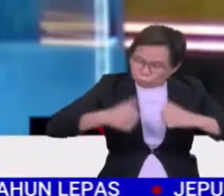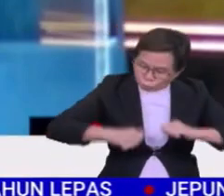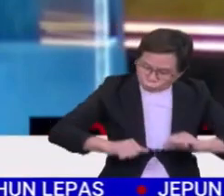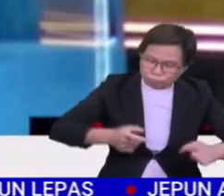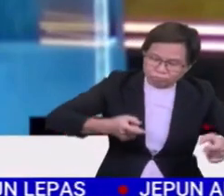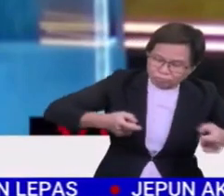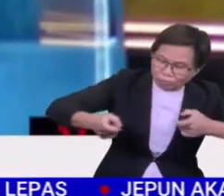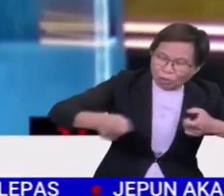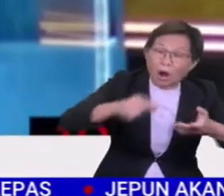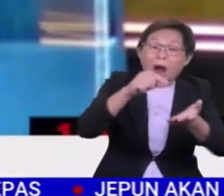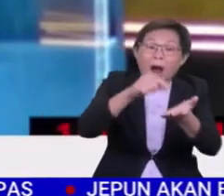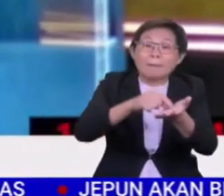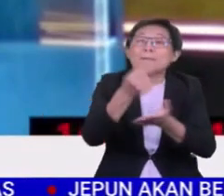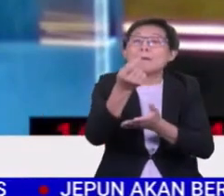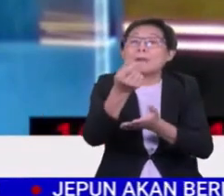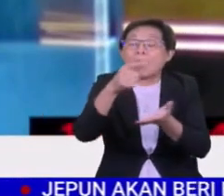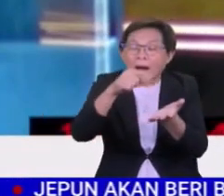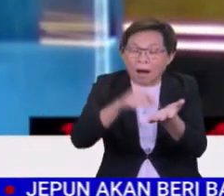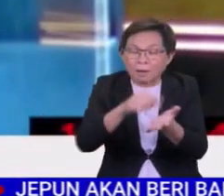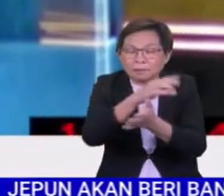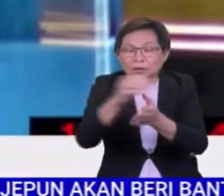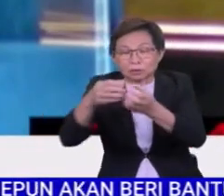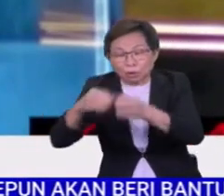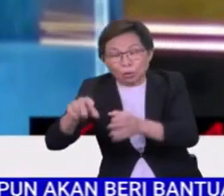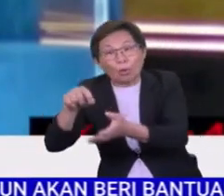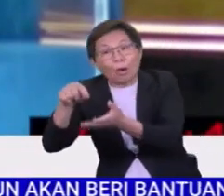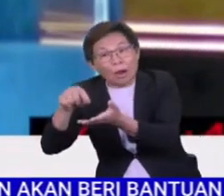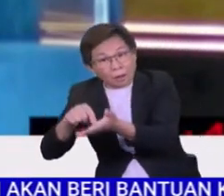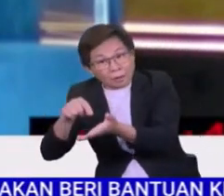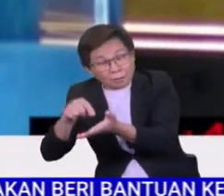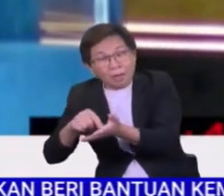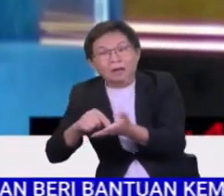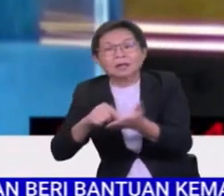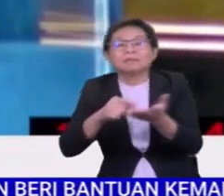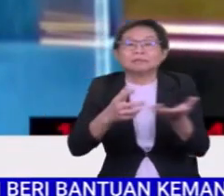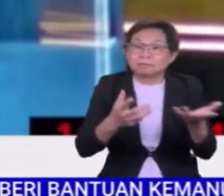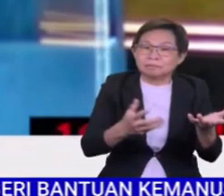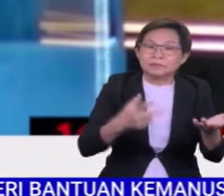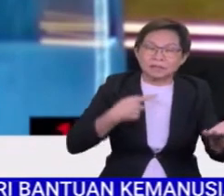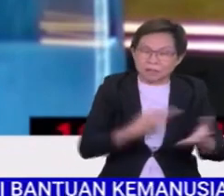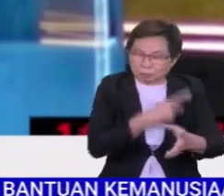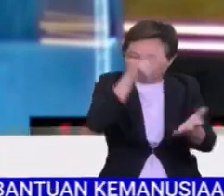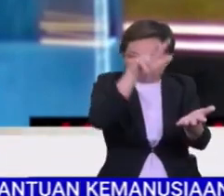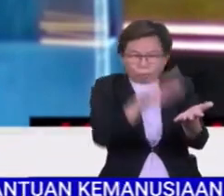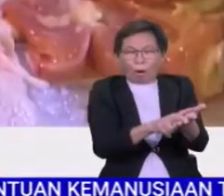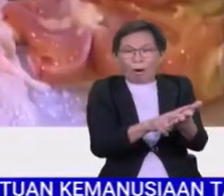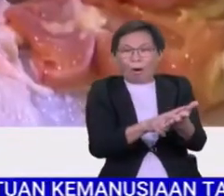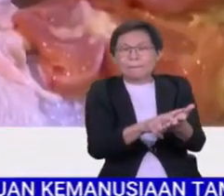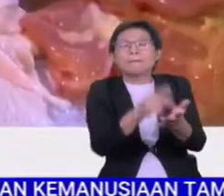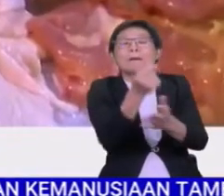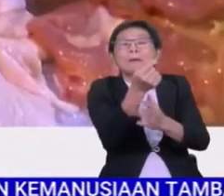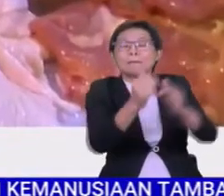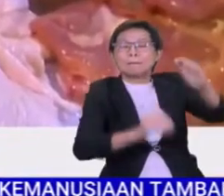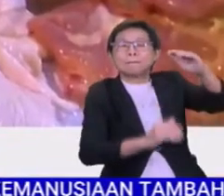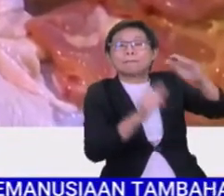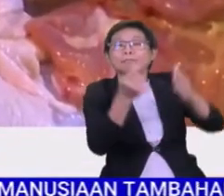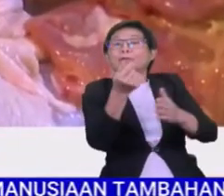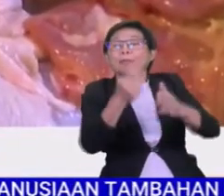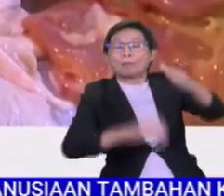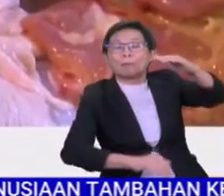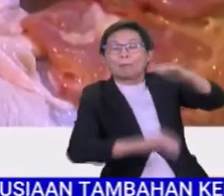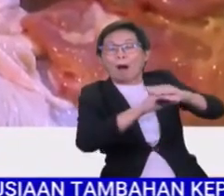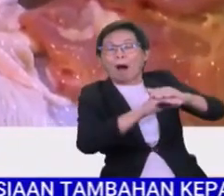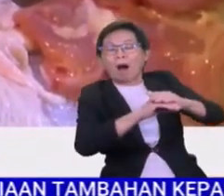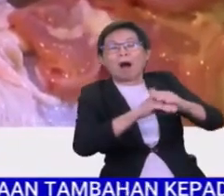harga ayam dan telur ayam kpdn HP telah menetapkan penentuan harga maksimum ayam dan telur